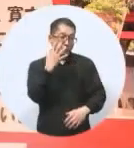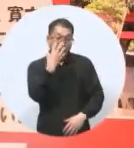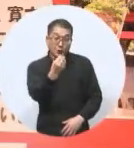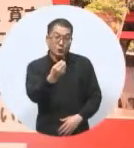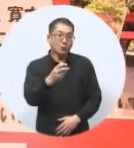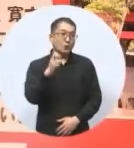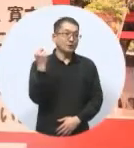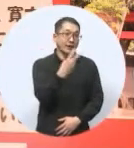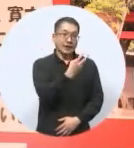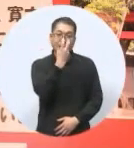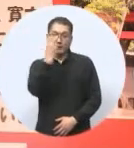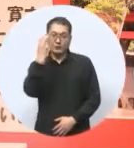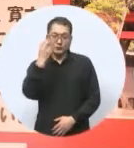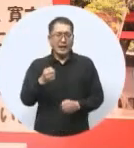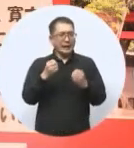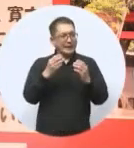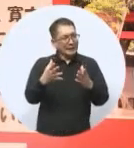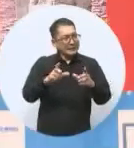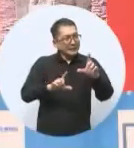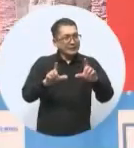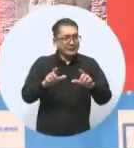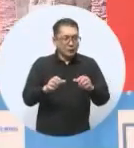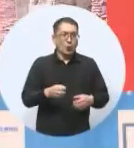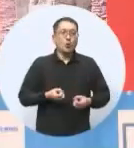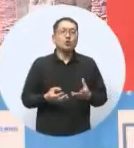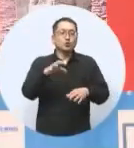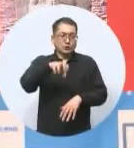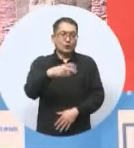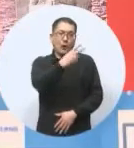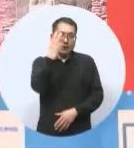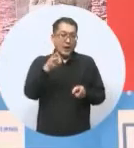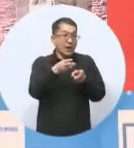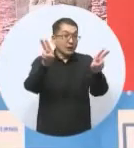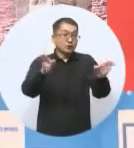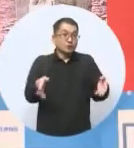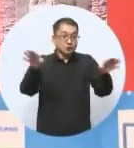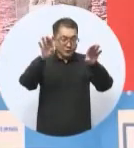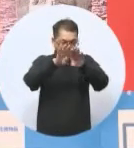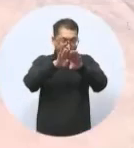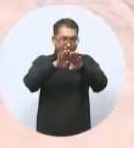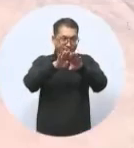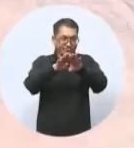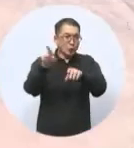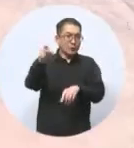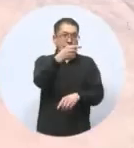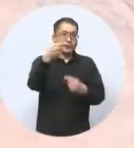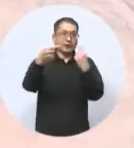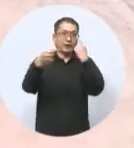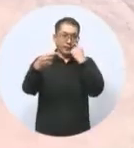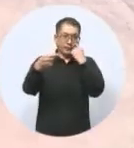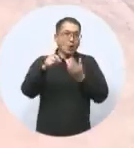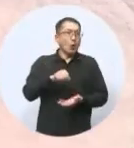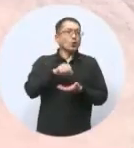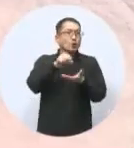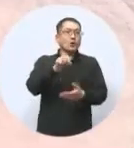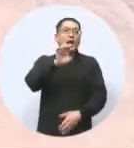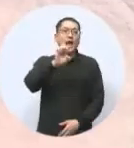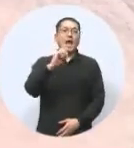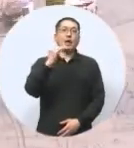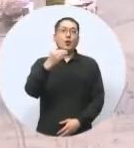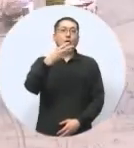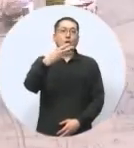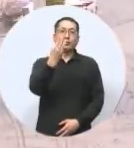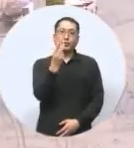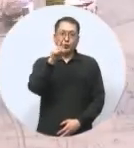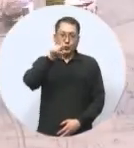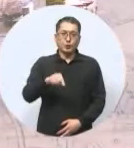再発見する新しい形のふるさと発見博物館、その第1弾お届けエコミュージアムが開